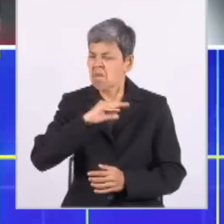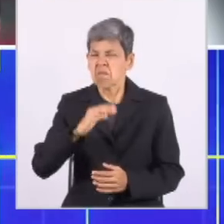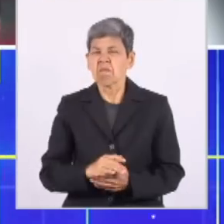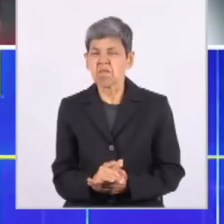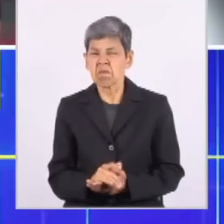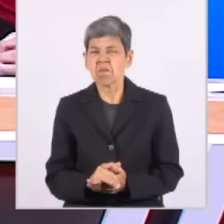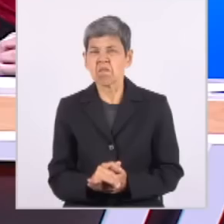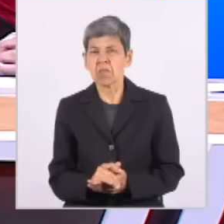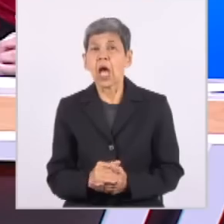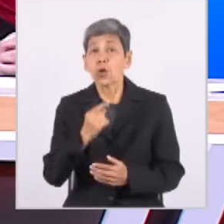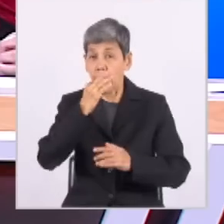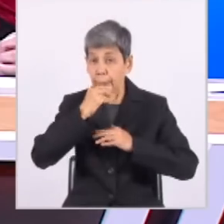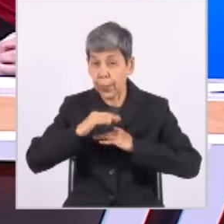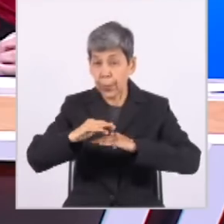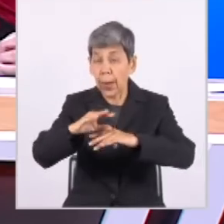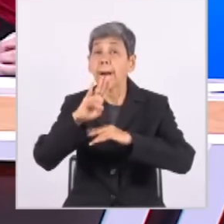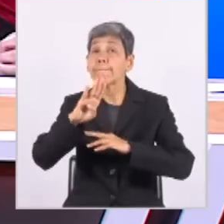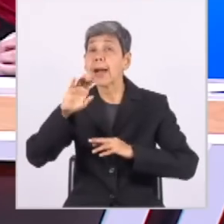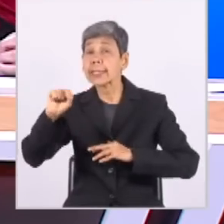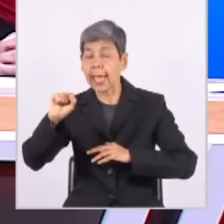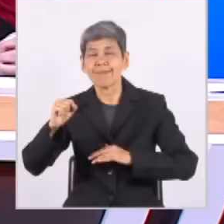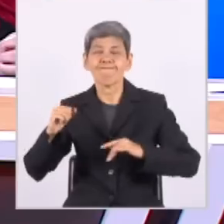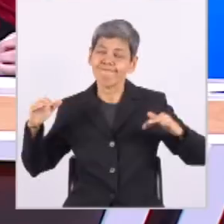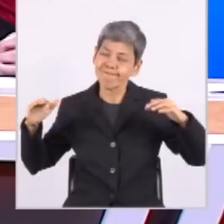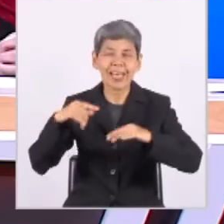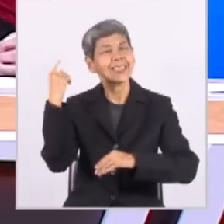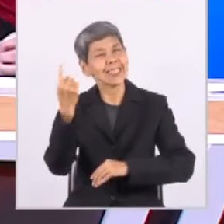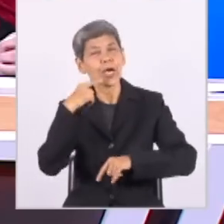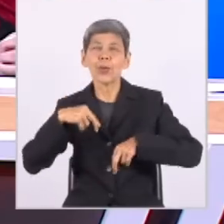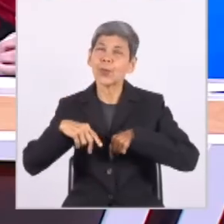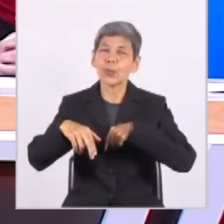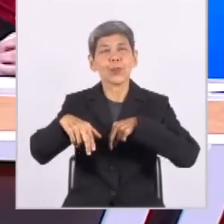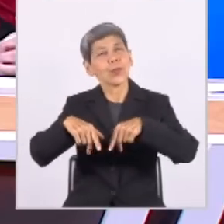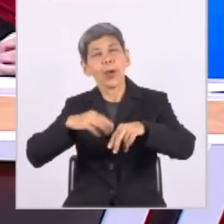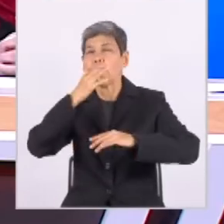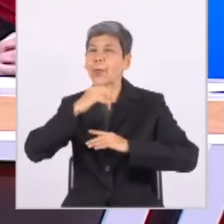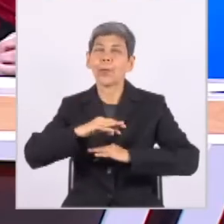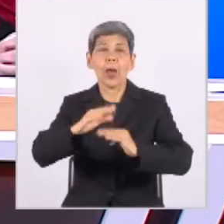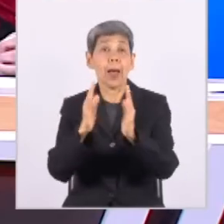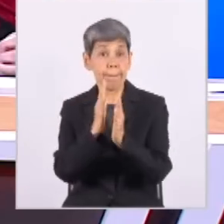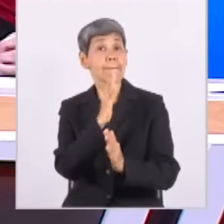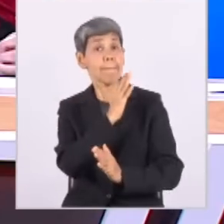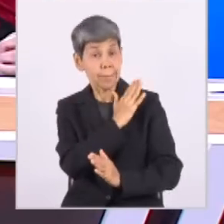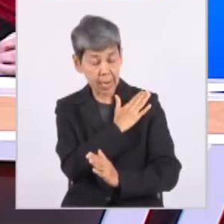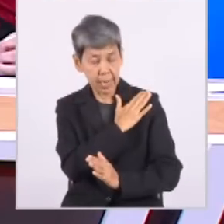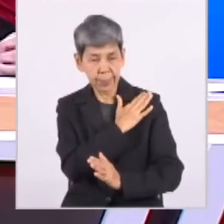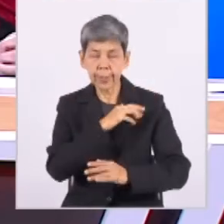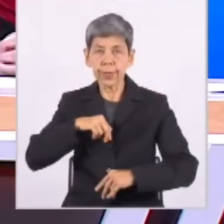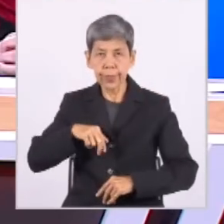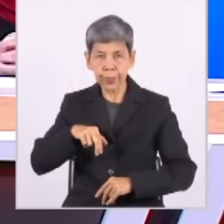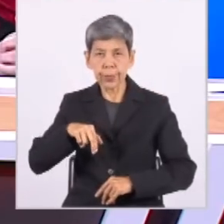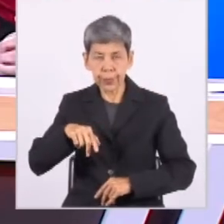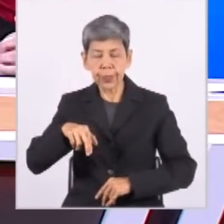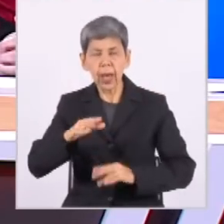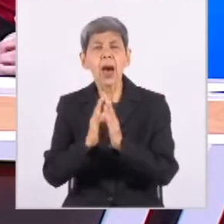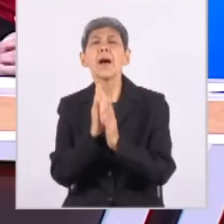ไปที่ชายหาดบางแสนหน่อยนะครับปกตินะครับผู้คนก็จะไปเที่ยวเดินชมทะเลกันนะครับมีพระรูปหนึ่งเขาบอกว่าเดินไปนะครับ